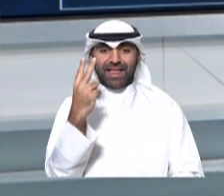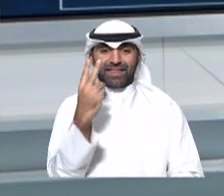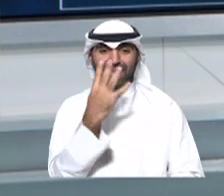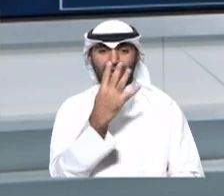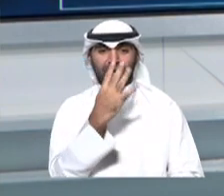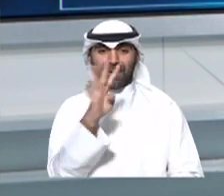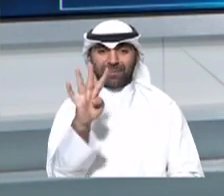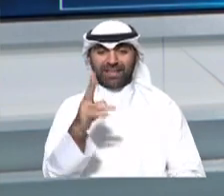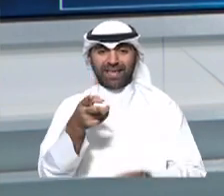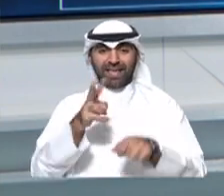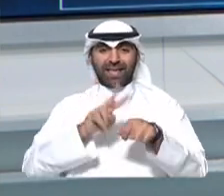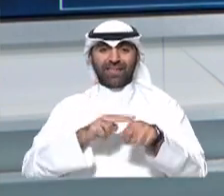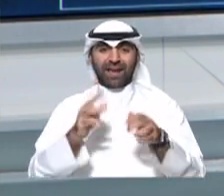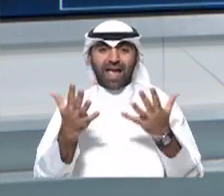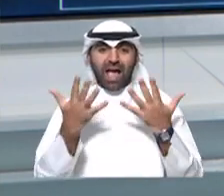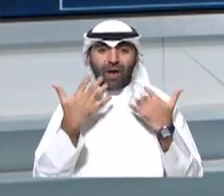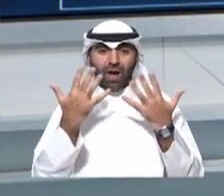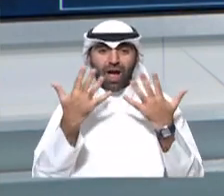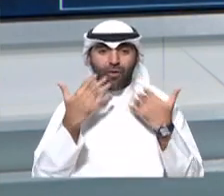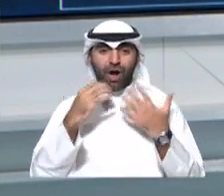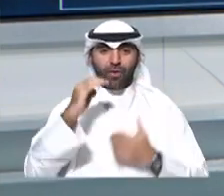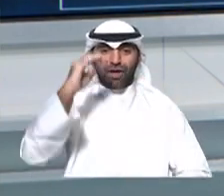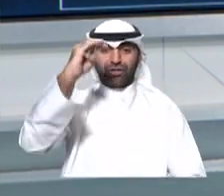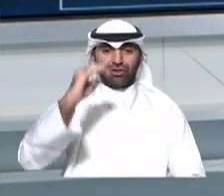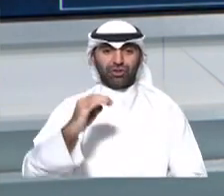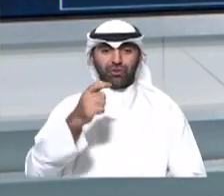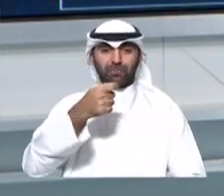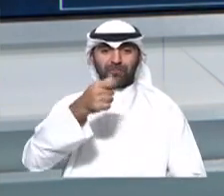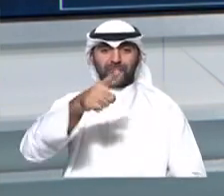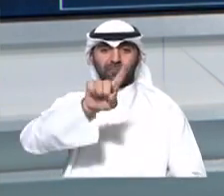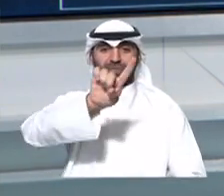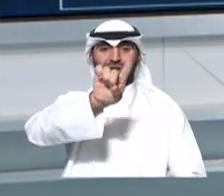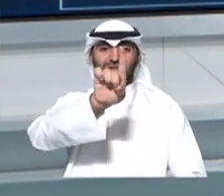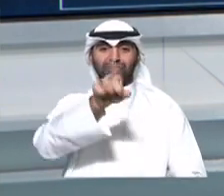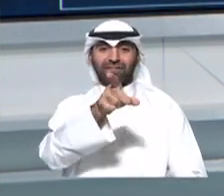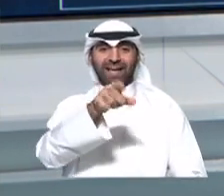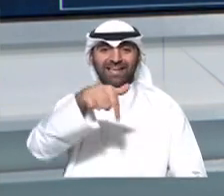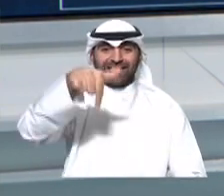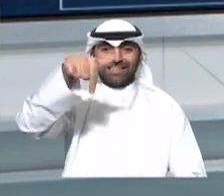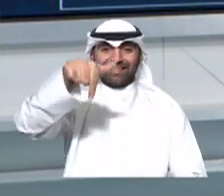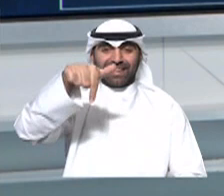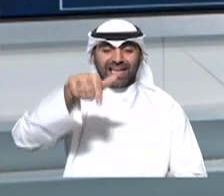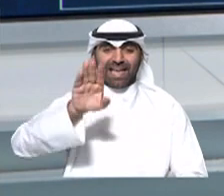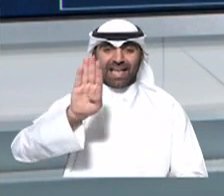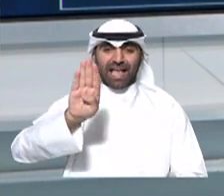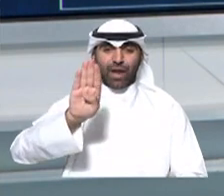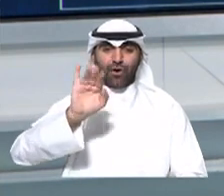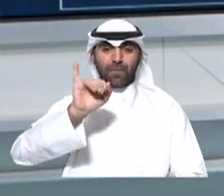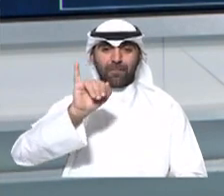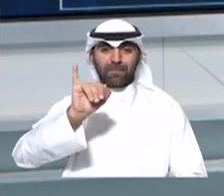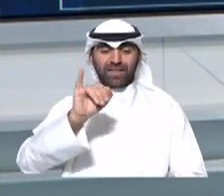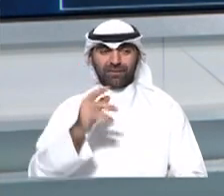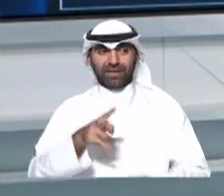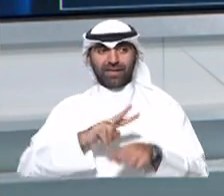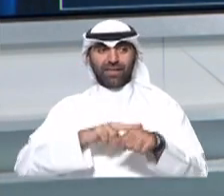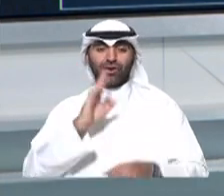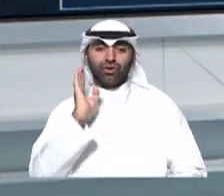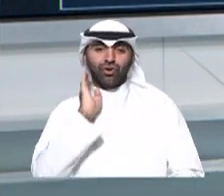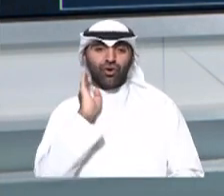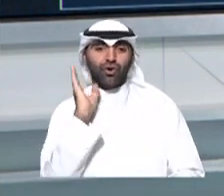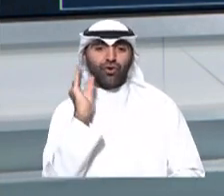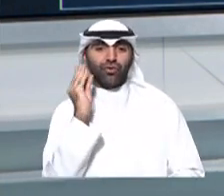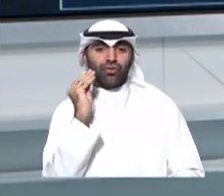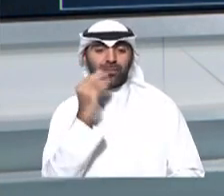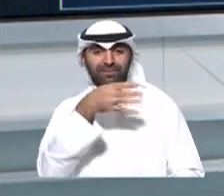السحب المتفرقة، رياح حاليا جنوبية شرقية سرعتها 6 كيلومتر في الساعة، درجة الحرارة حاليا 42 درجة